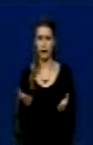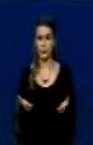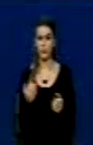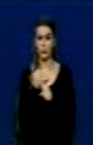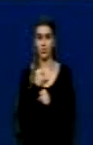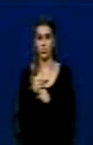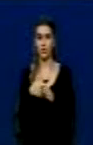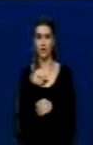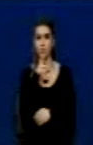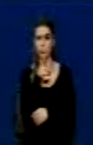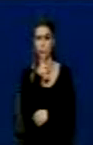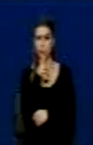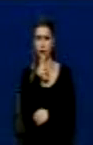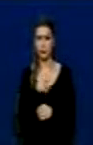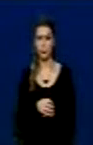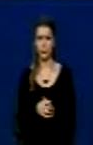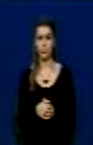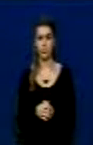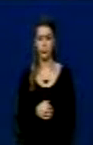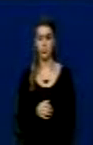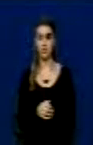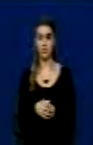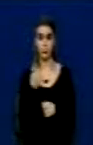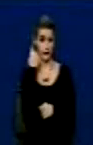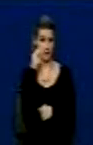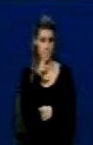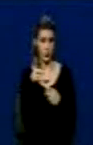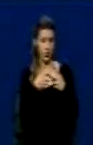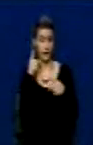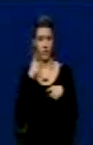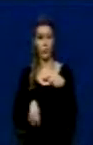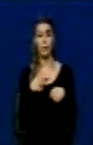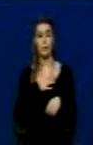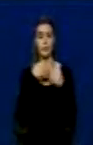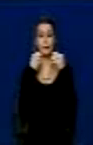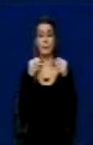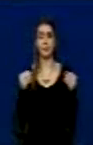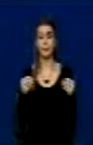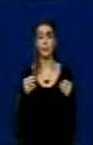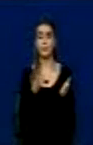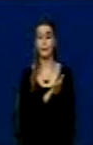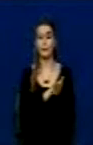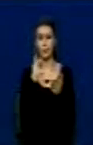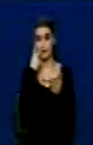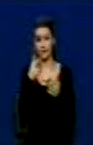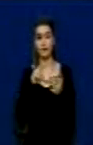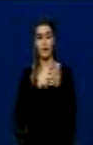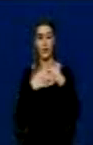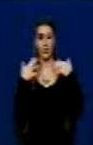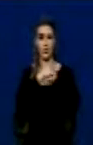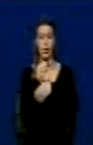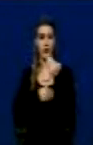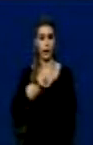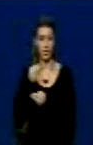tyre si të punësuar. Po ashtu një vërejtje të fundit që desha të jap është që nëse e këqyni strukturën e